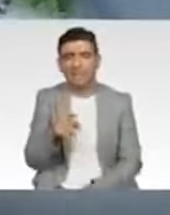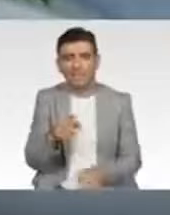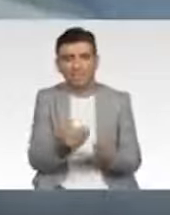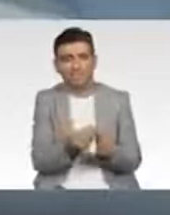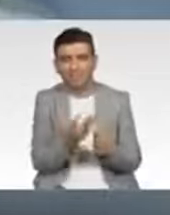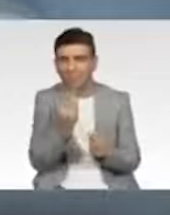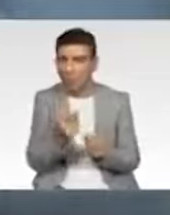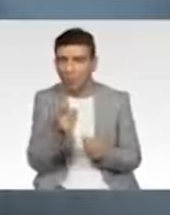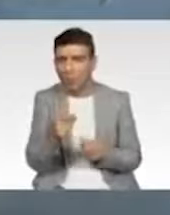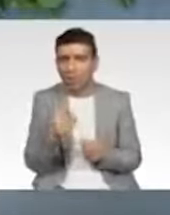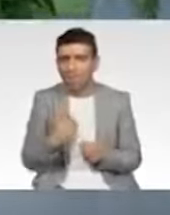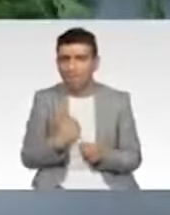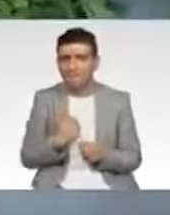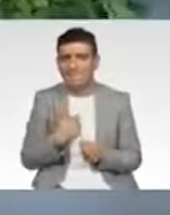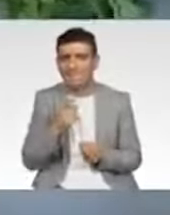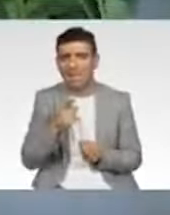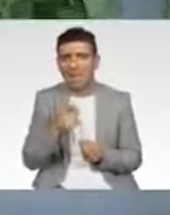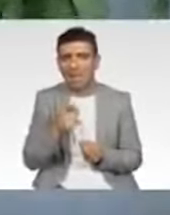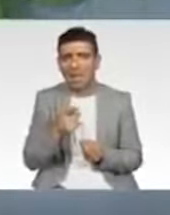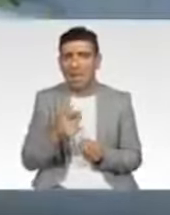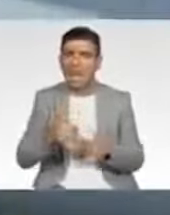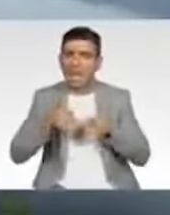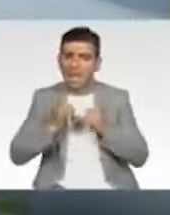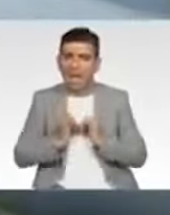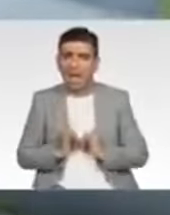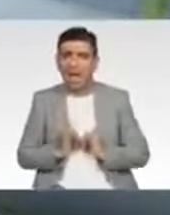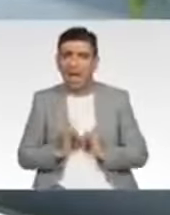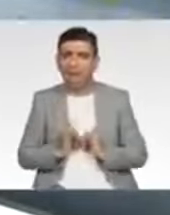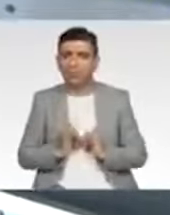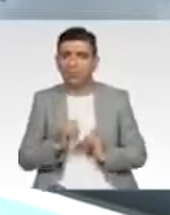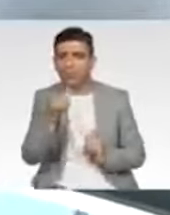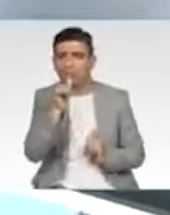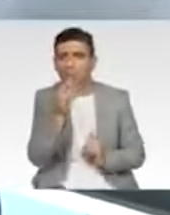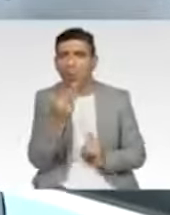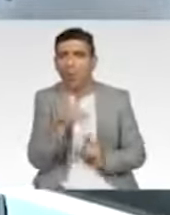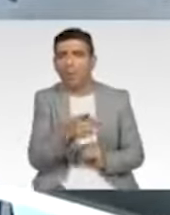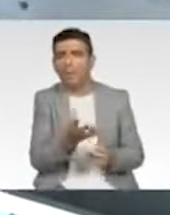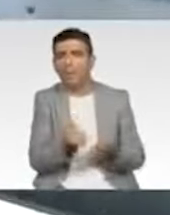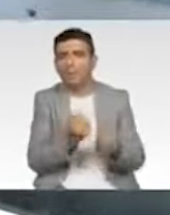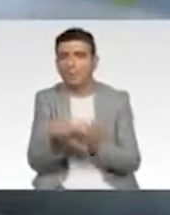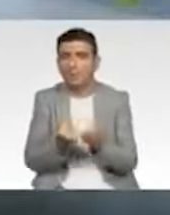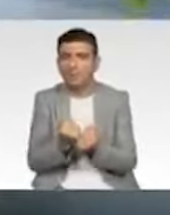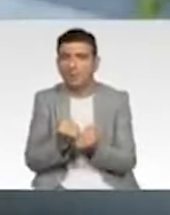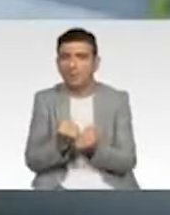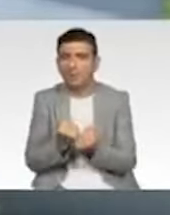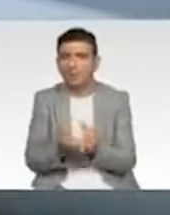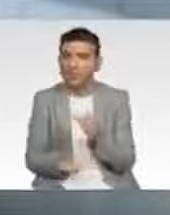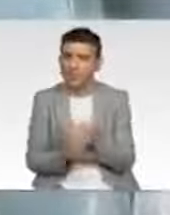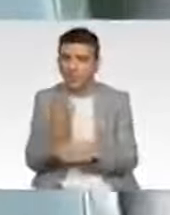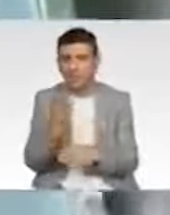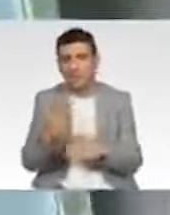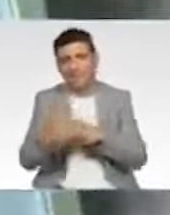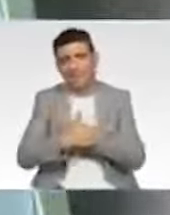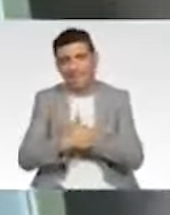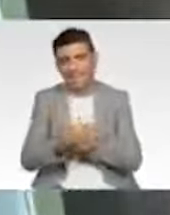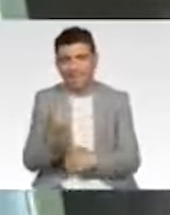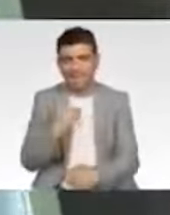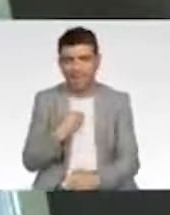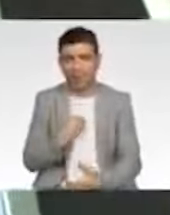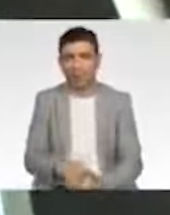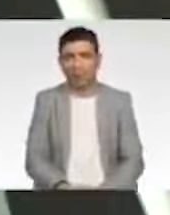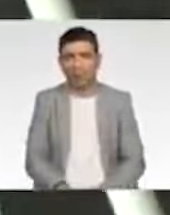hal aldırıyoruz. Bu da bize kıvırmada rahat kıvırmamızı susuz bir şekilde öz suyunu çıkartmamızı sağlıyor.